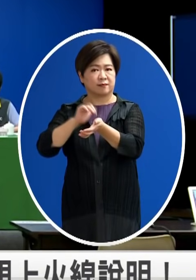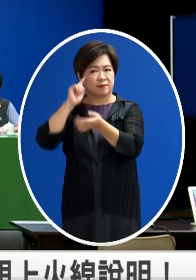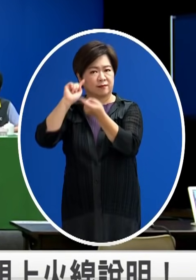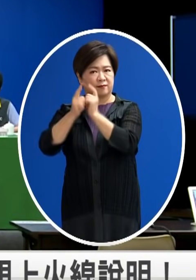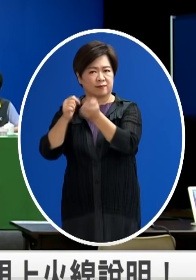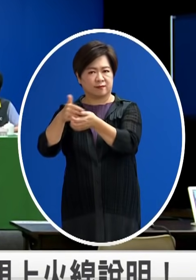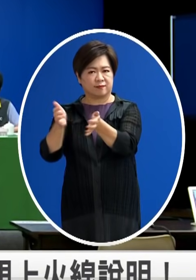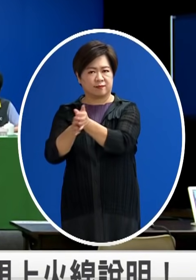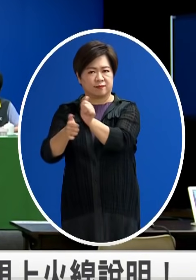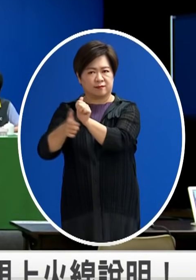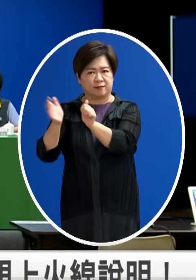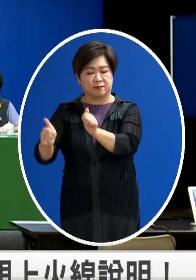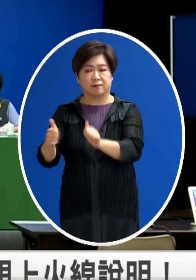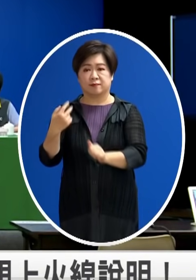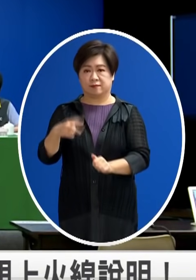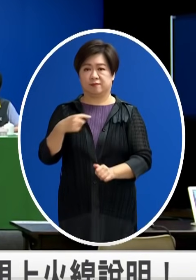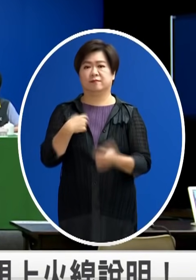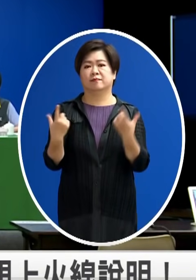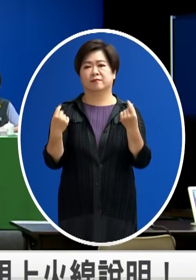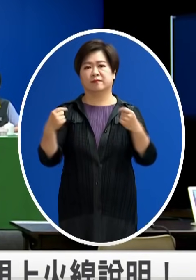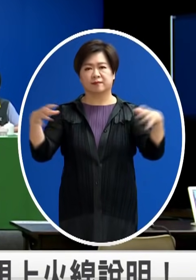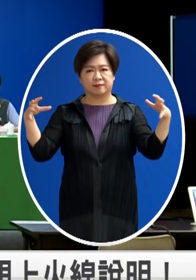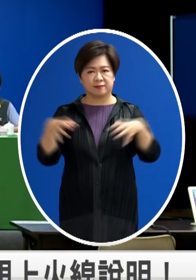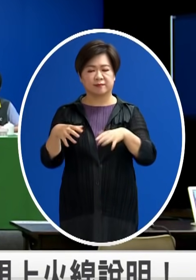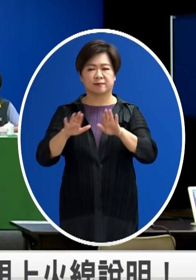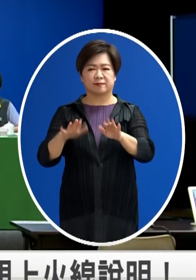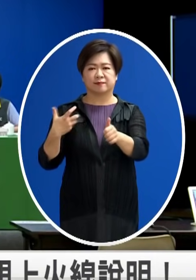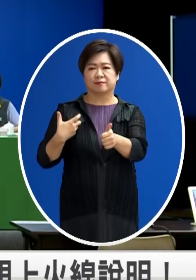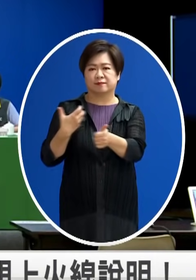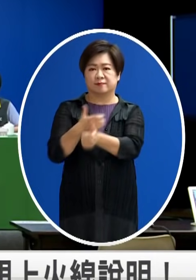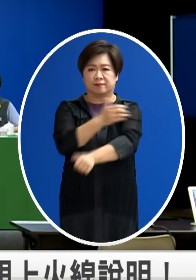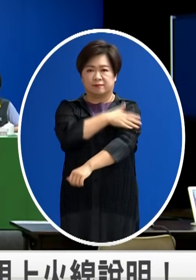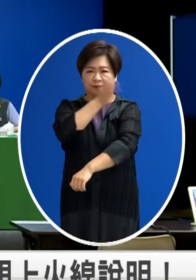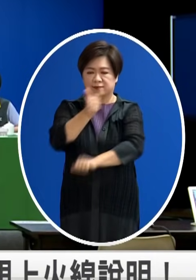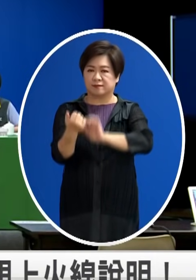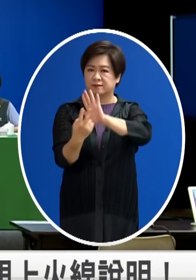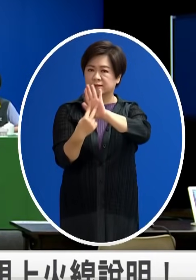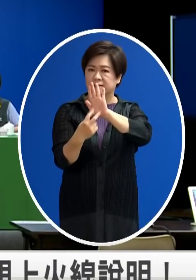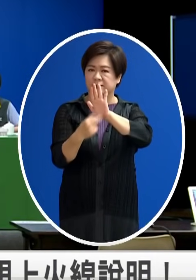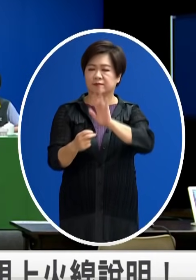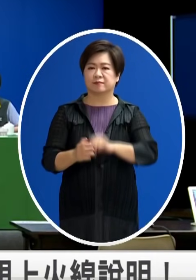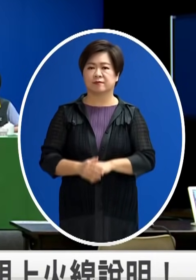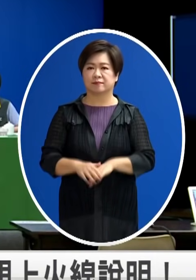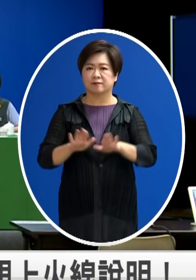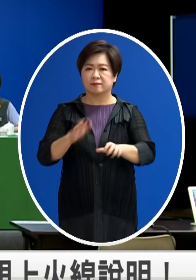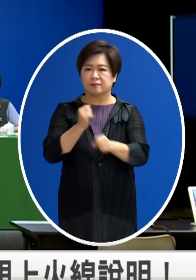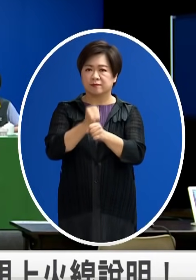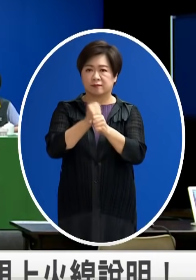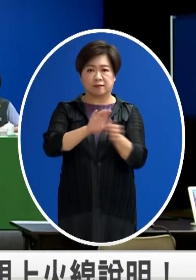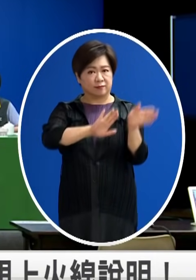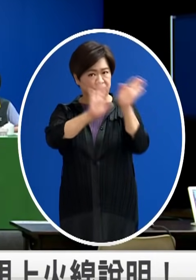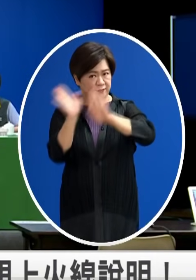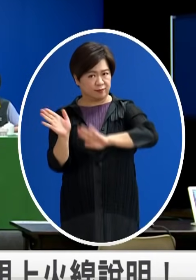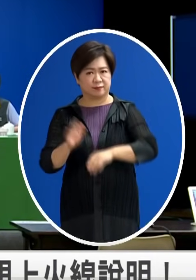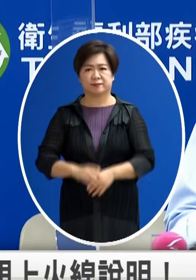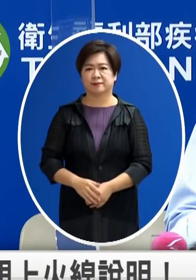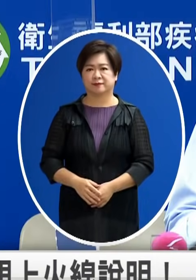罗一娟罗副组长，以及我。那接下来就请我们指挥官哈跟大家说明一下，那我目前工作的一个情